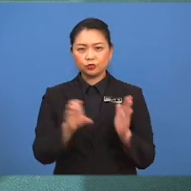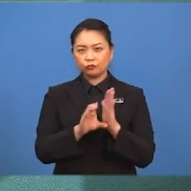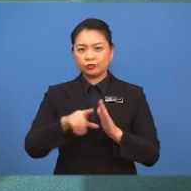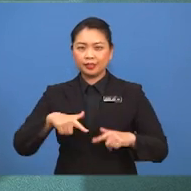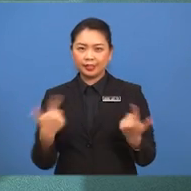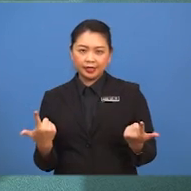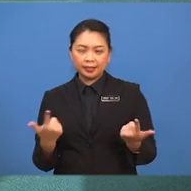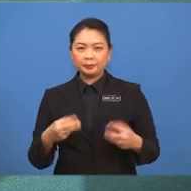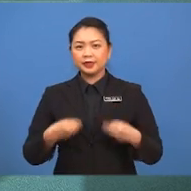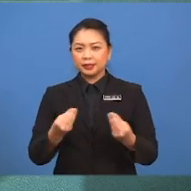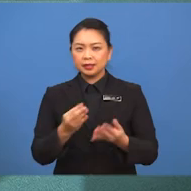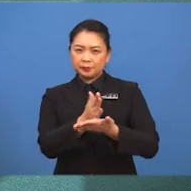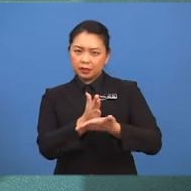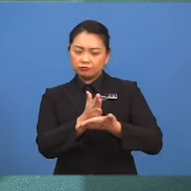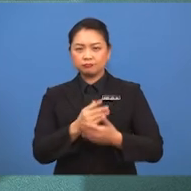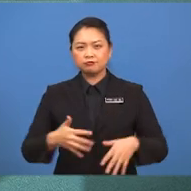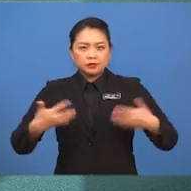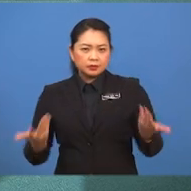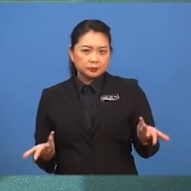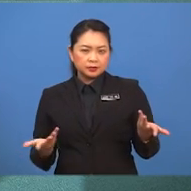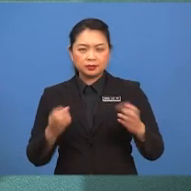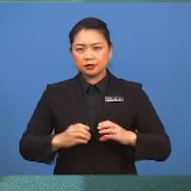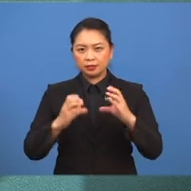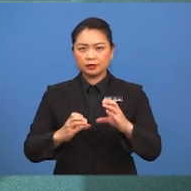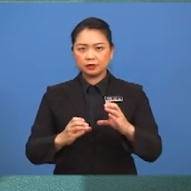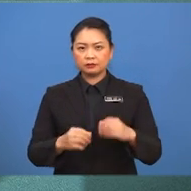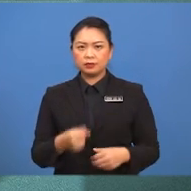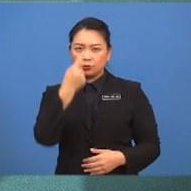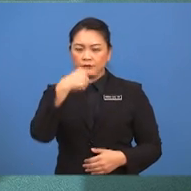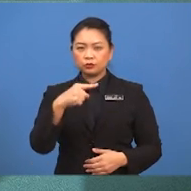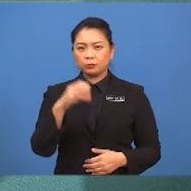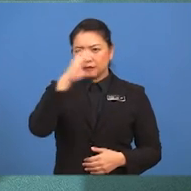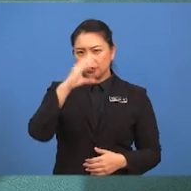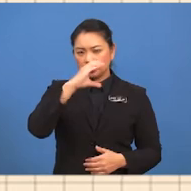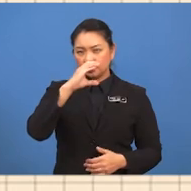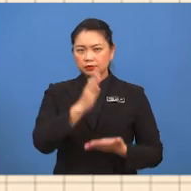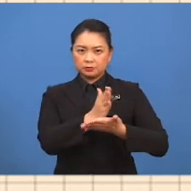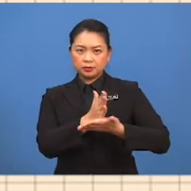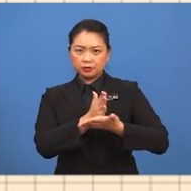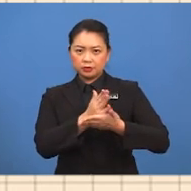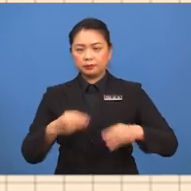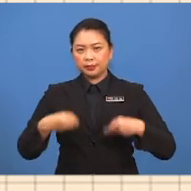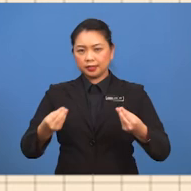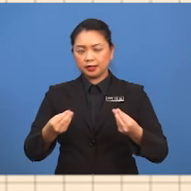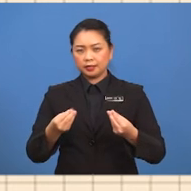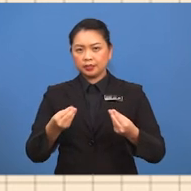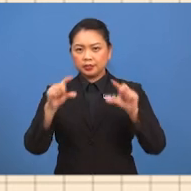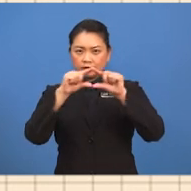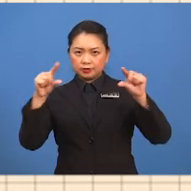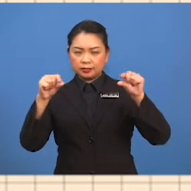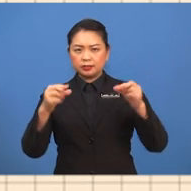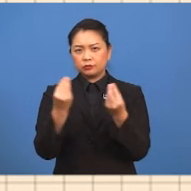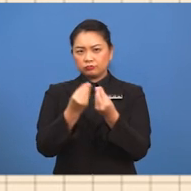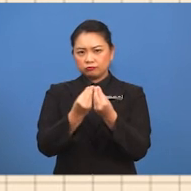lain bagi median. Bagaimanakah caranya untuk mencari median bagi data yang